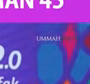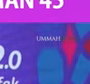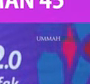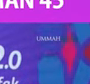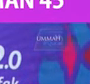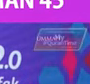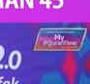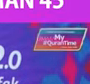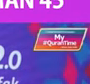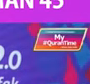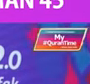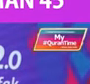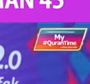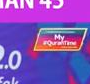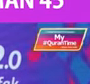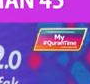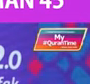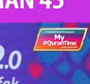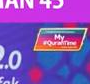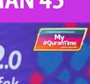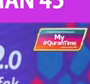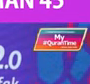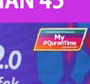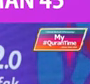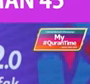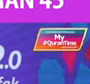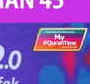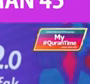أعوذ بالله من الشيطان